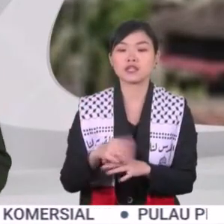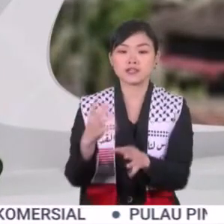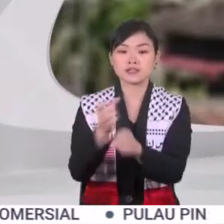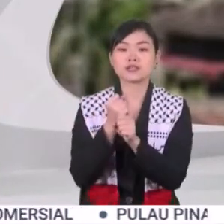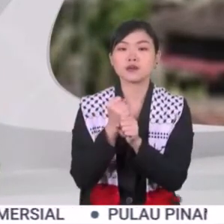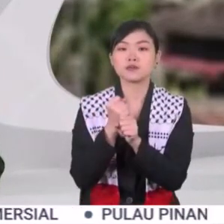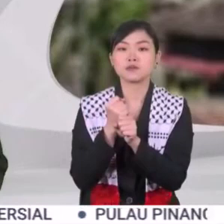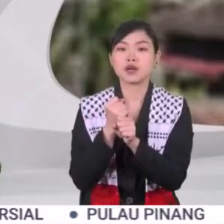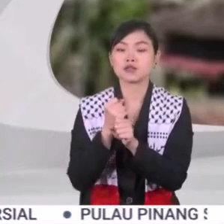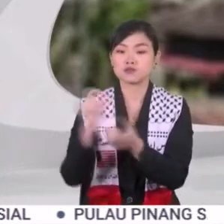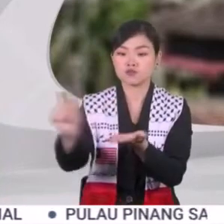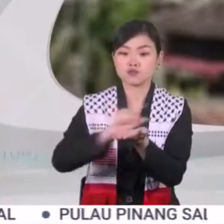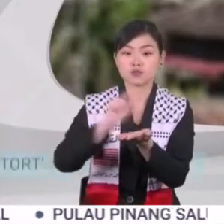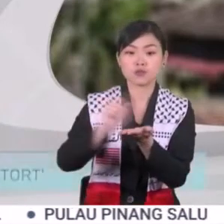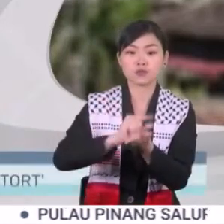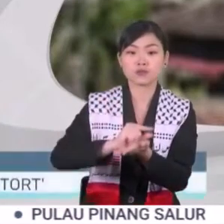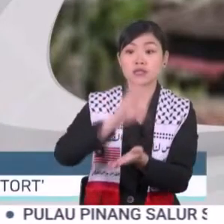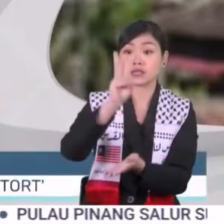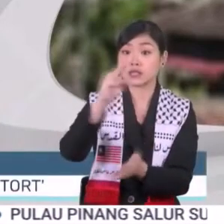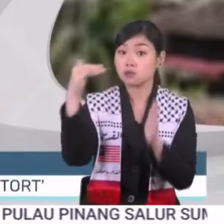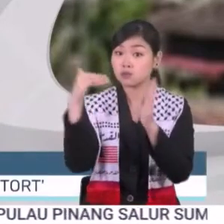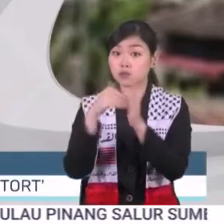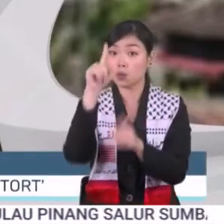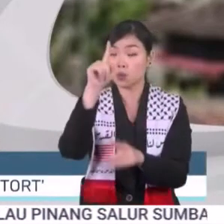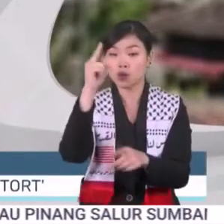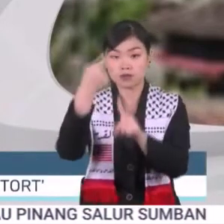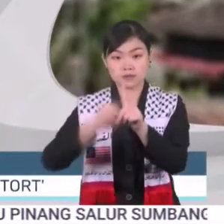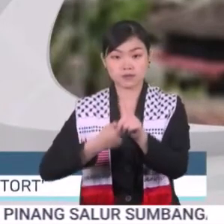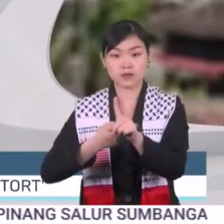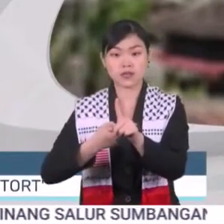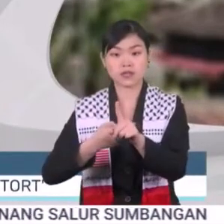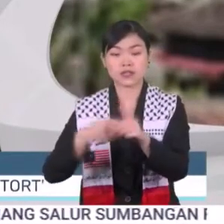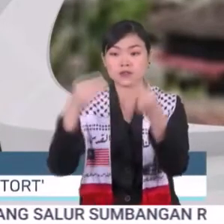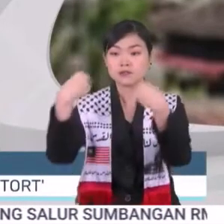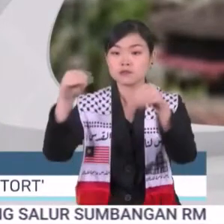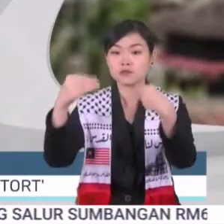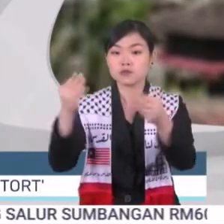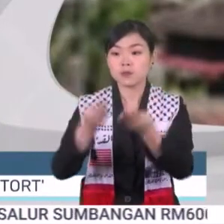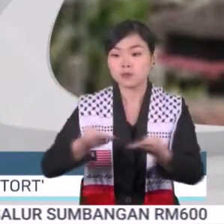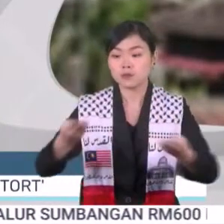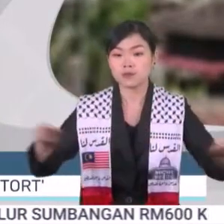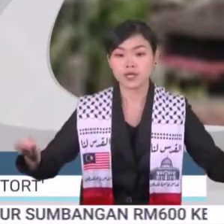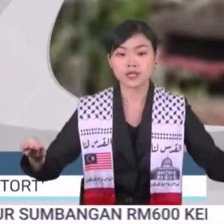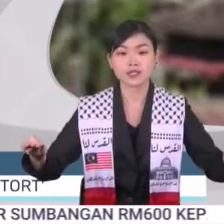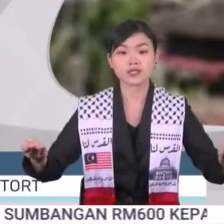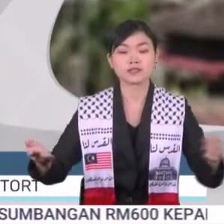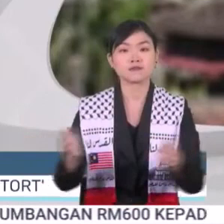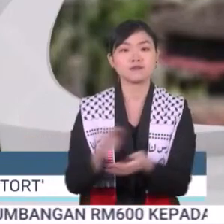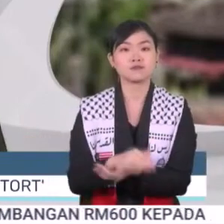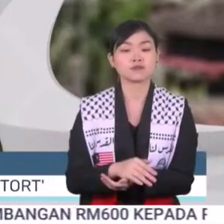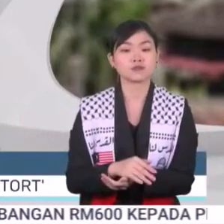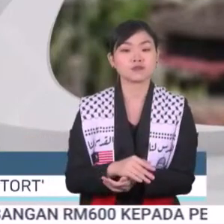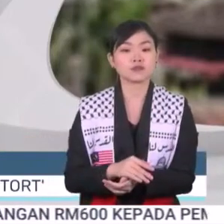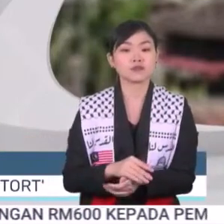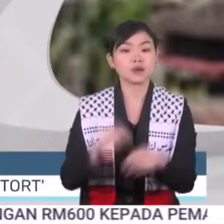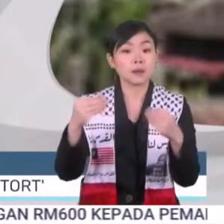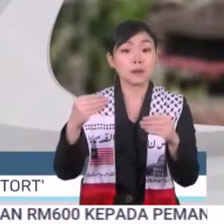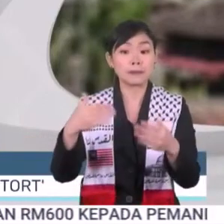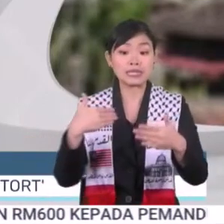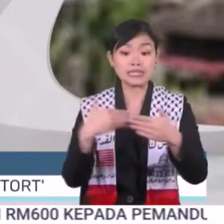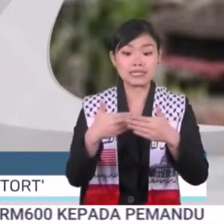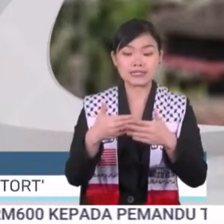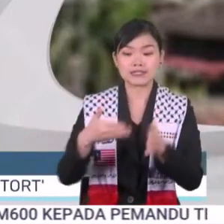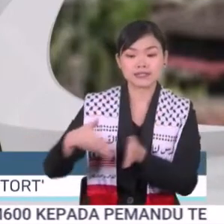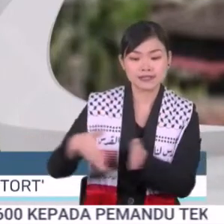meraih pendapatan r6000 sebulan menerusi perniagaan produk Mi sotong segera menjadi kepayahan bapanya Berniaga di tipi